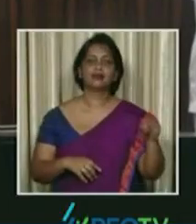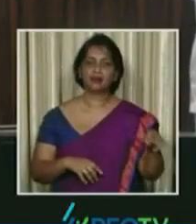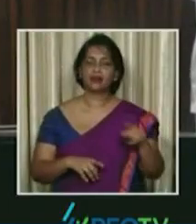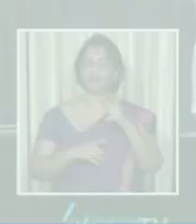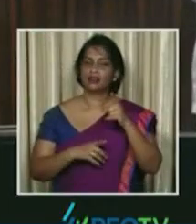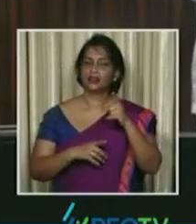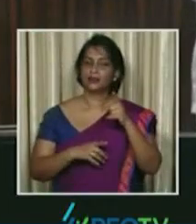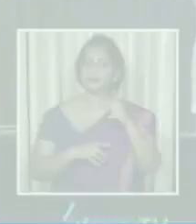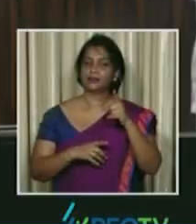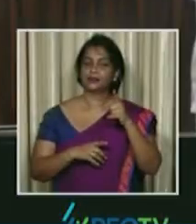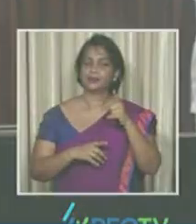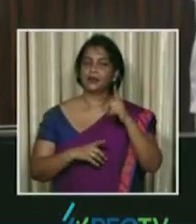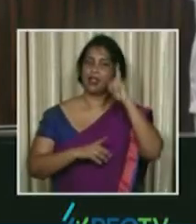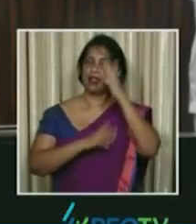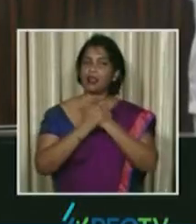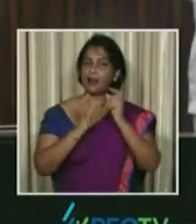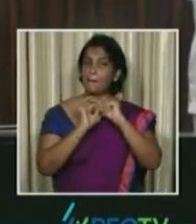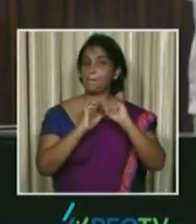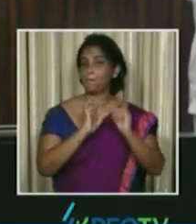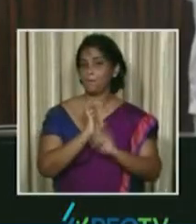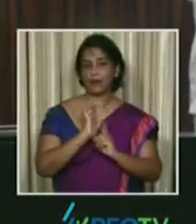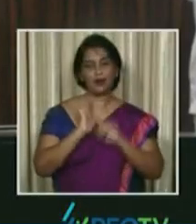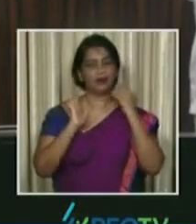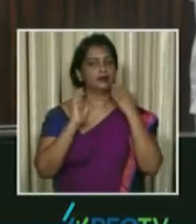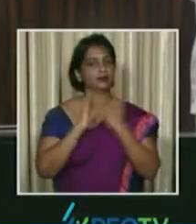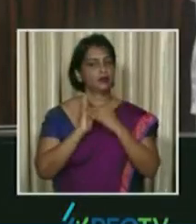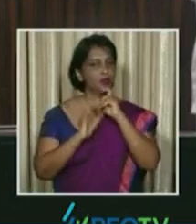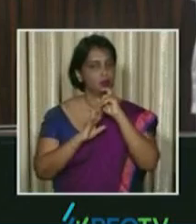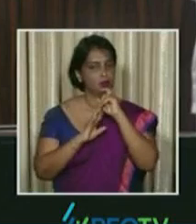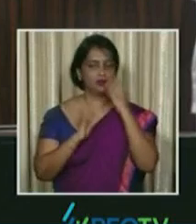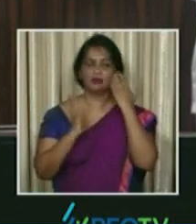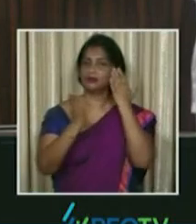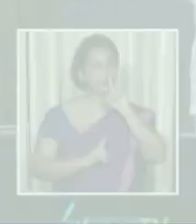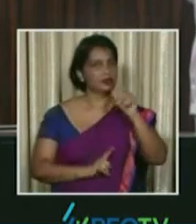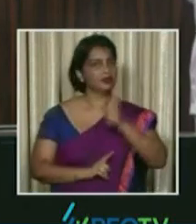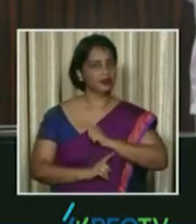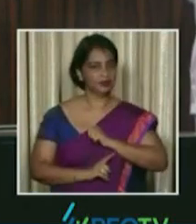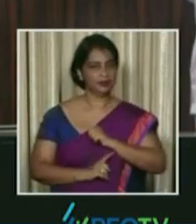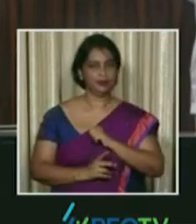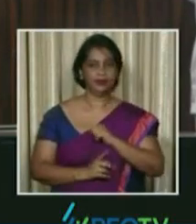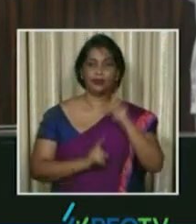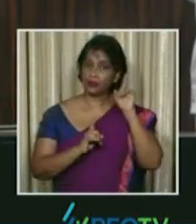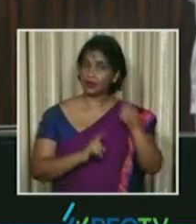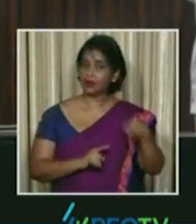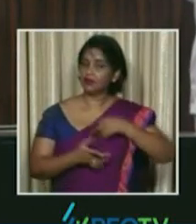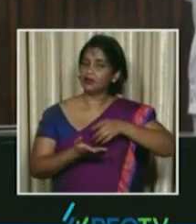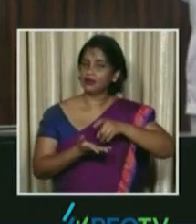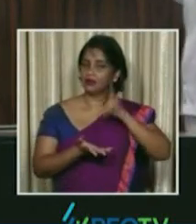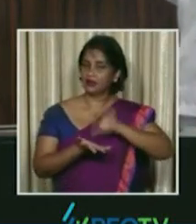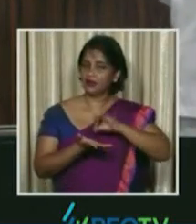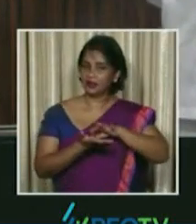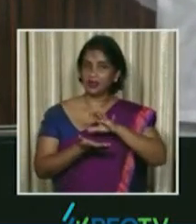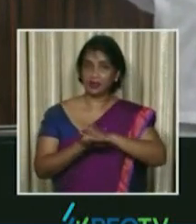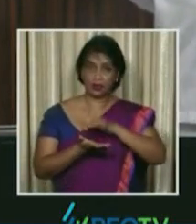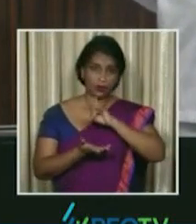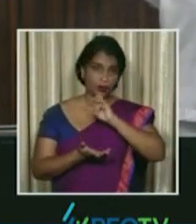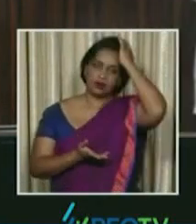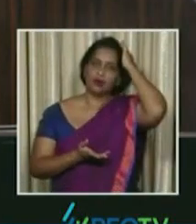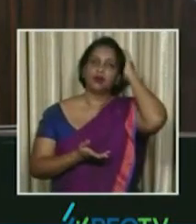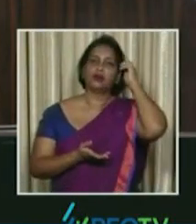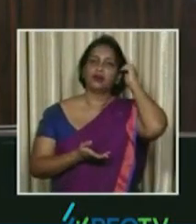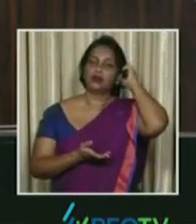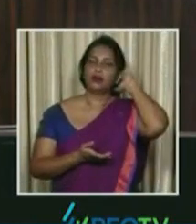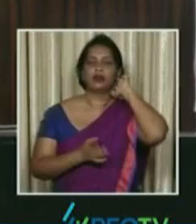ආගමන නැමැති පටන් කෙටුම්පත් ශේෂාධිකරණය විසින් ලබා දෙන ලද තීන්දුව ඒකී තීන්දුව ප්‍රකාරව ශේෂාධිකරණය පනත්